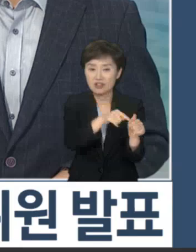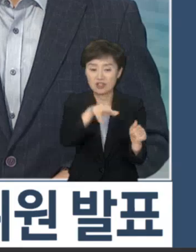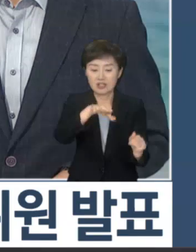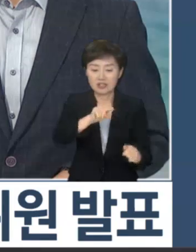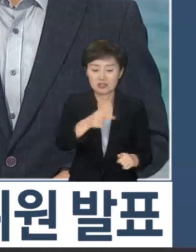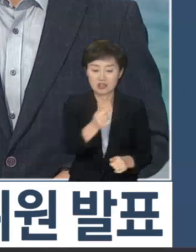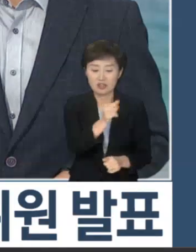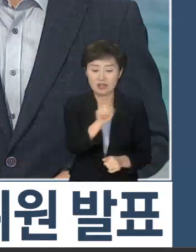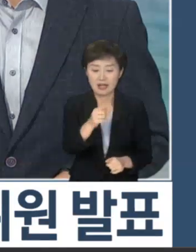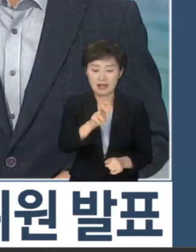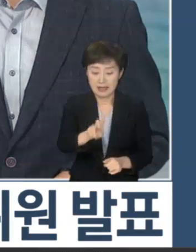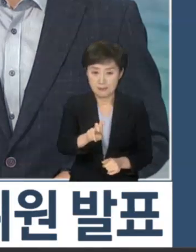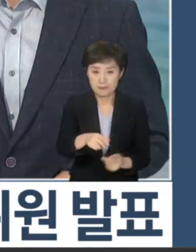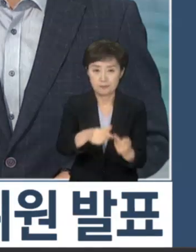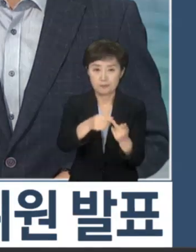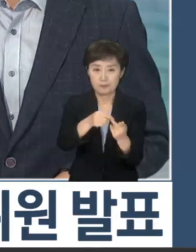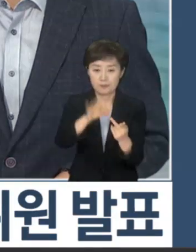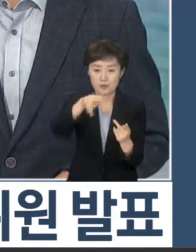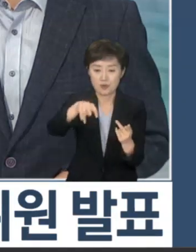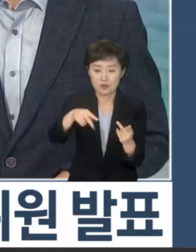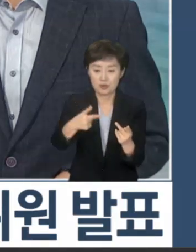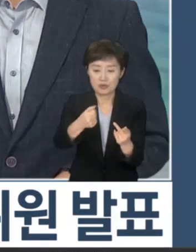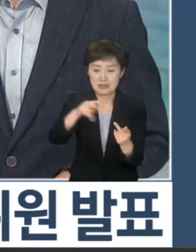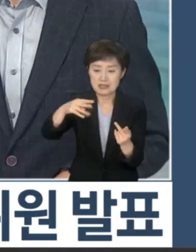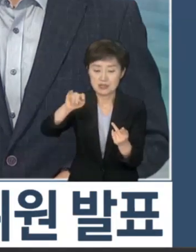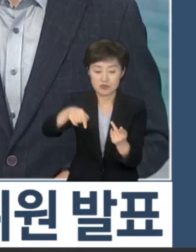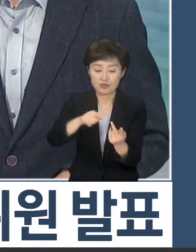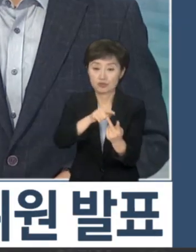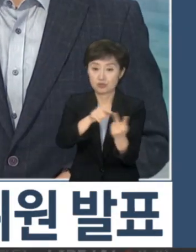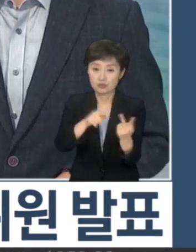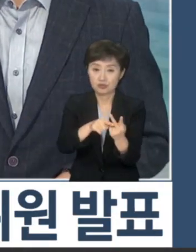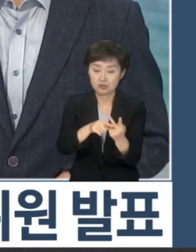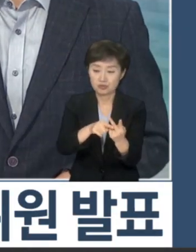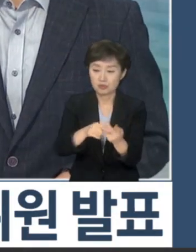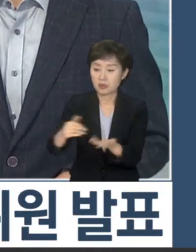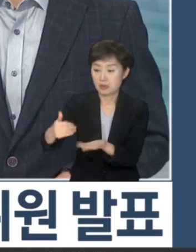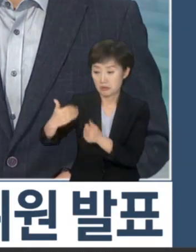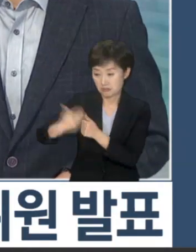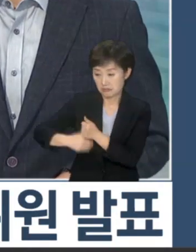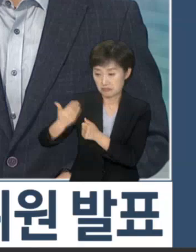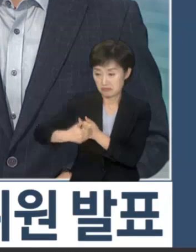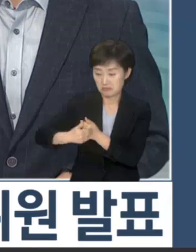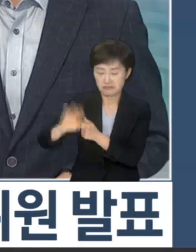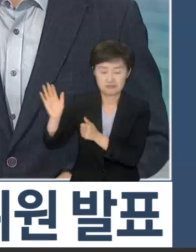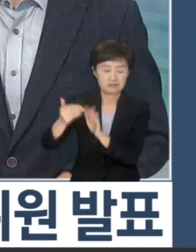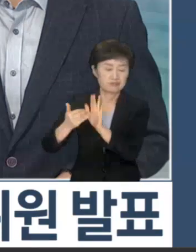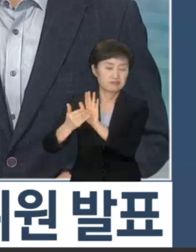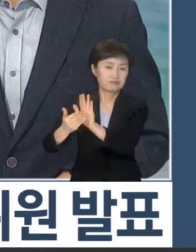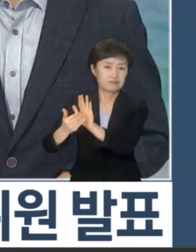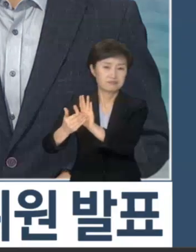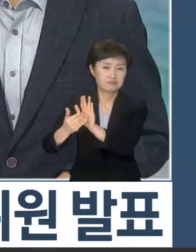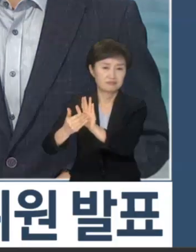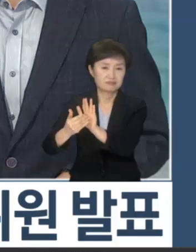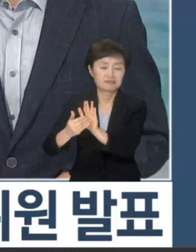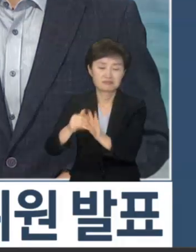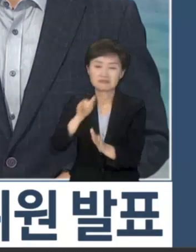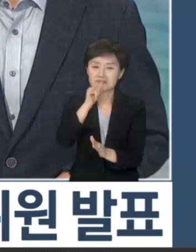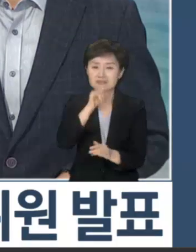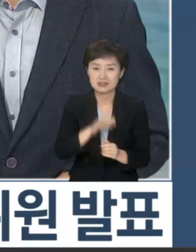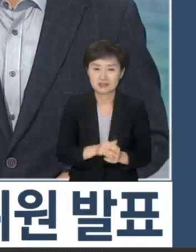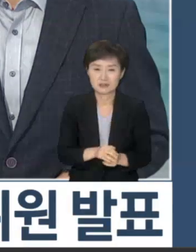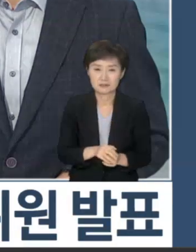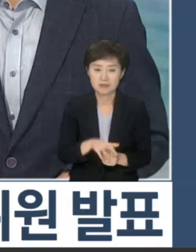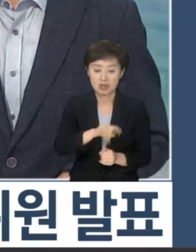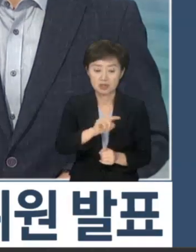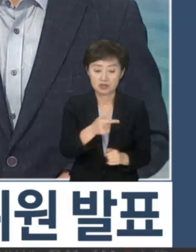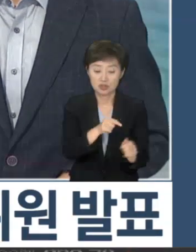또 윤희숙 전 의원이라든지 이런 분들이 제안을 받았음에도 불구하고 거절을 했단 말이에요. 천하람